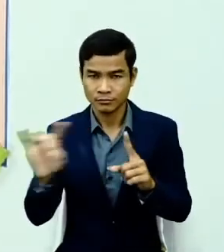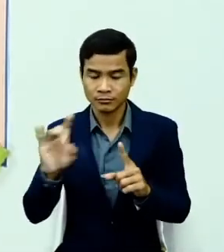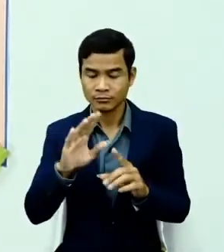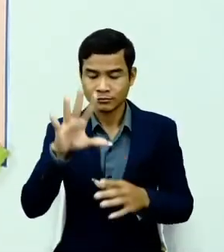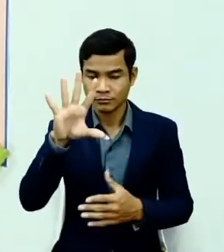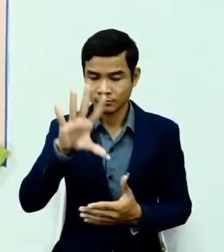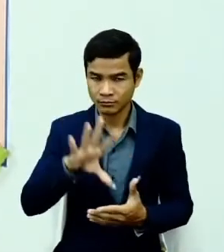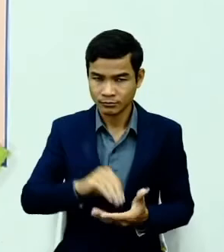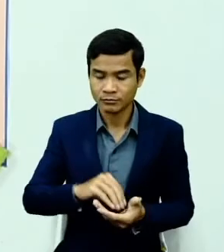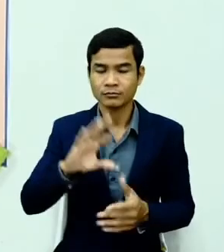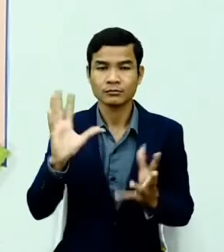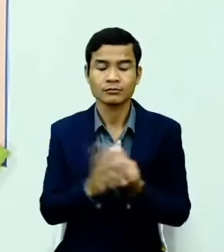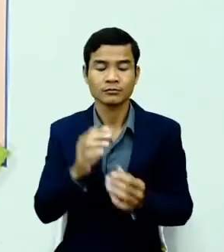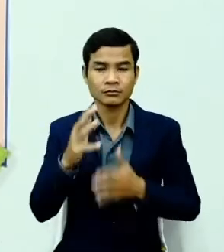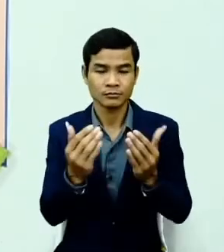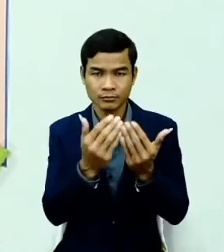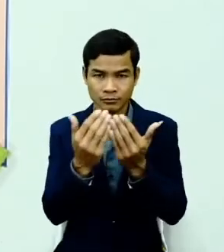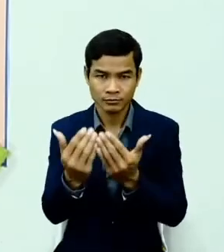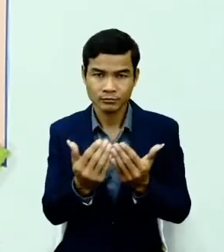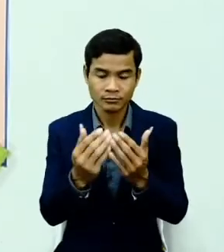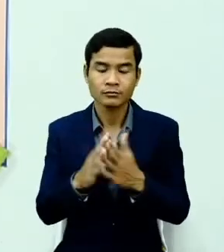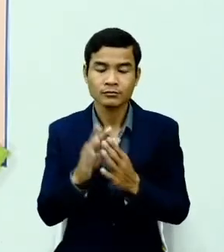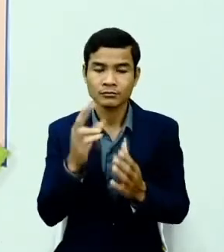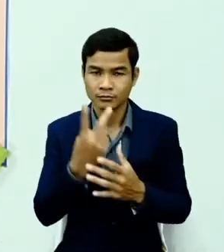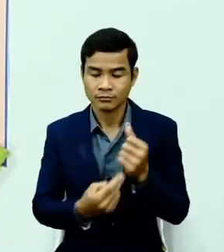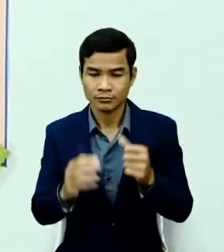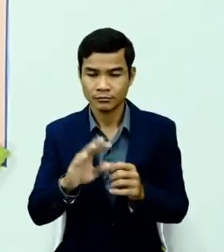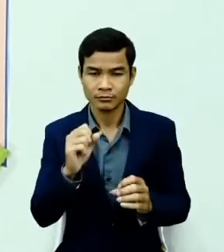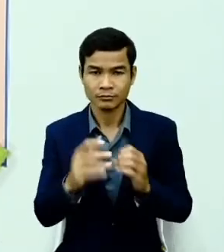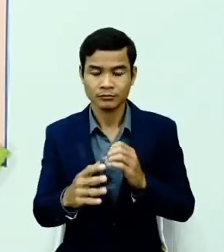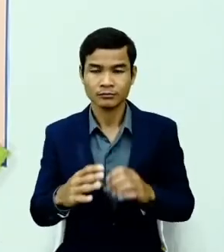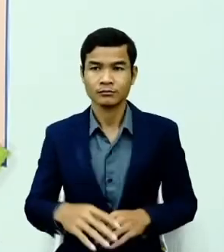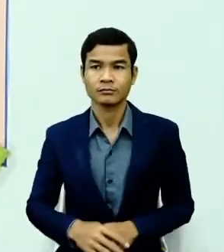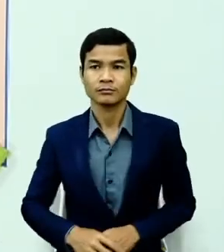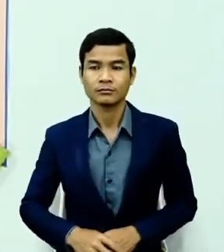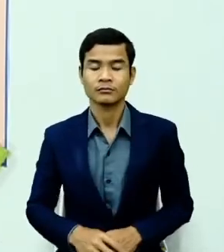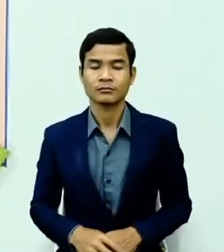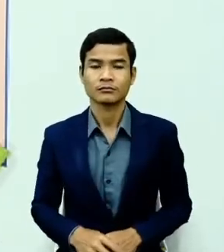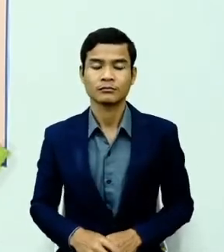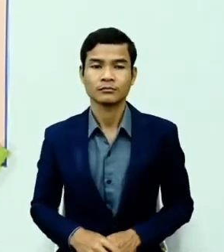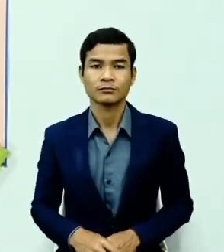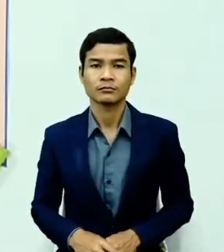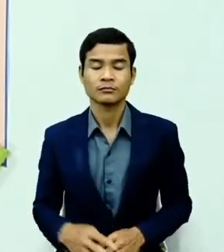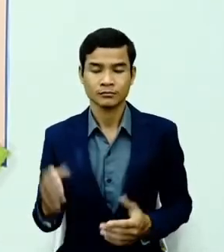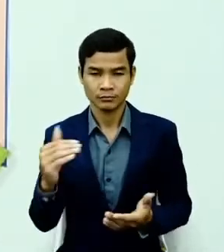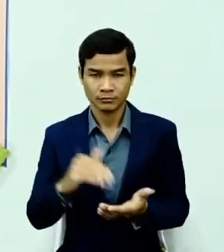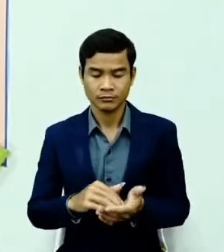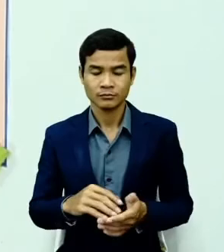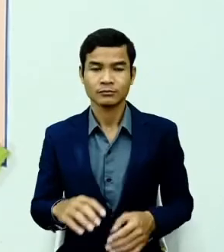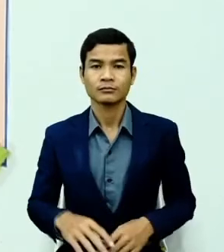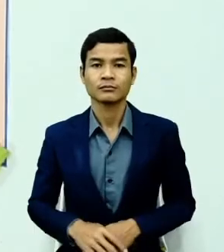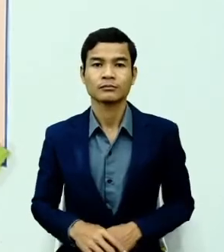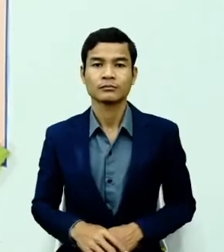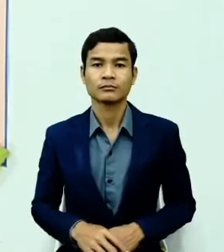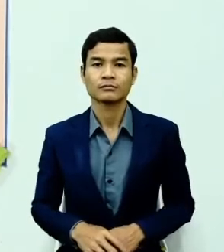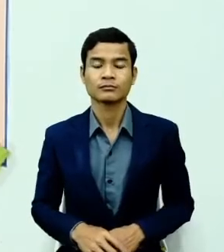ដល់ខ្លួនឯងជាដៃគូចាចាប់ផ្ដើម អានម្ដងទៀត